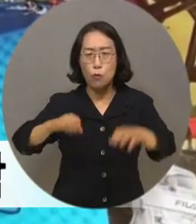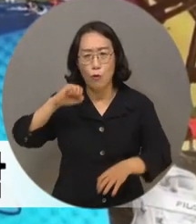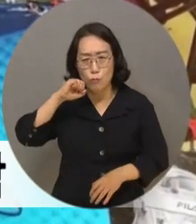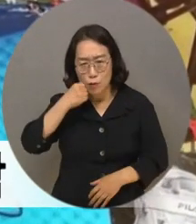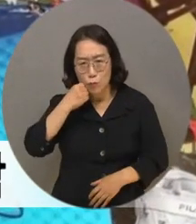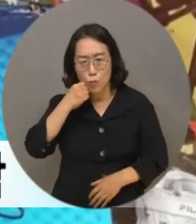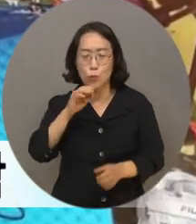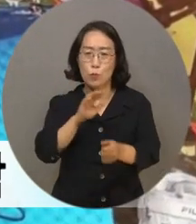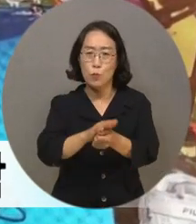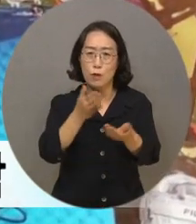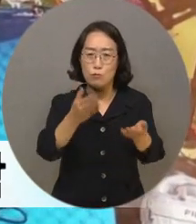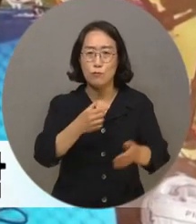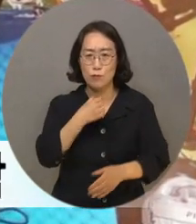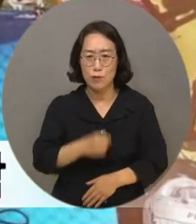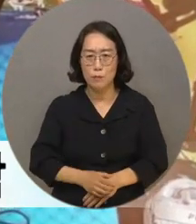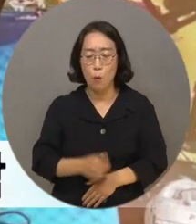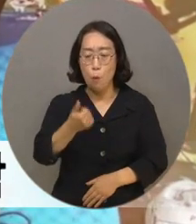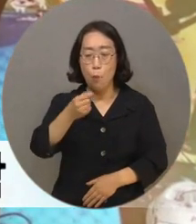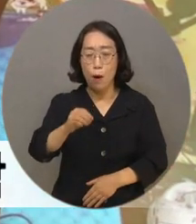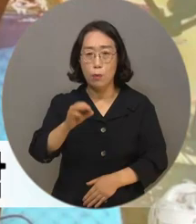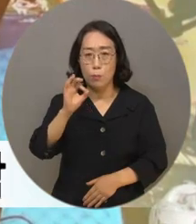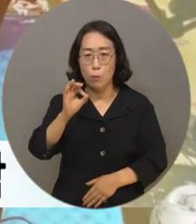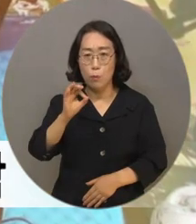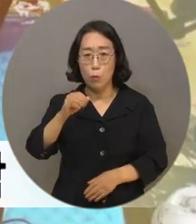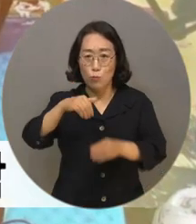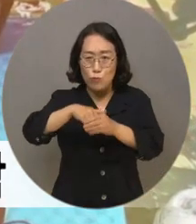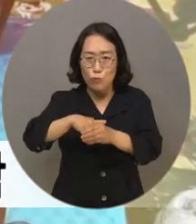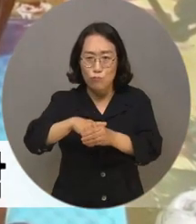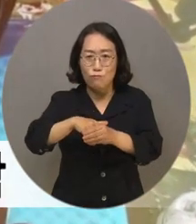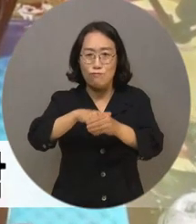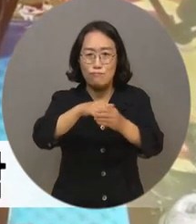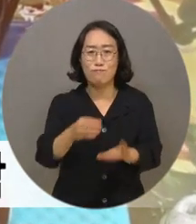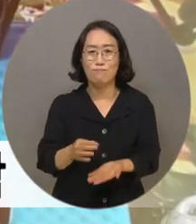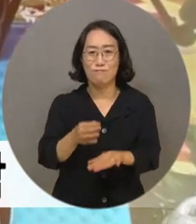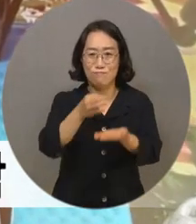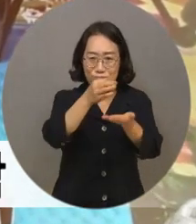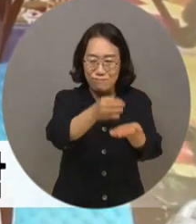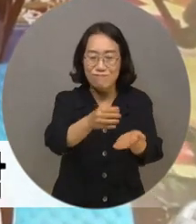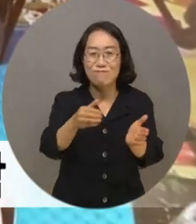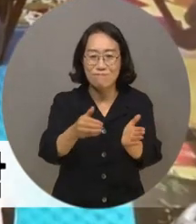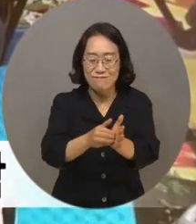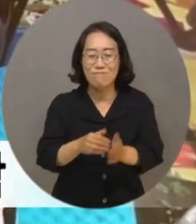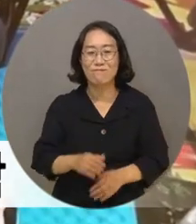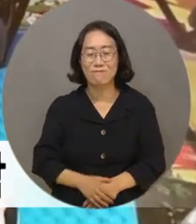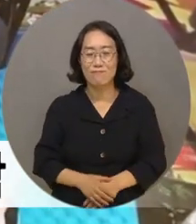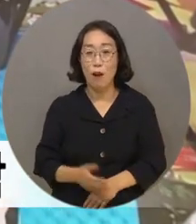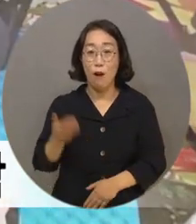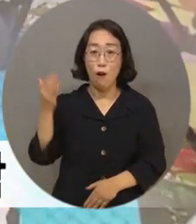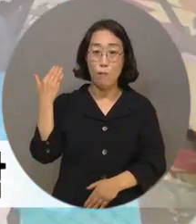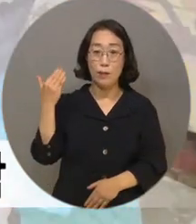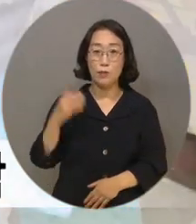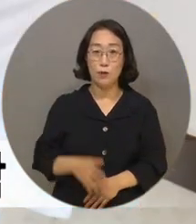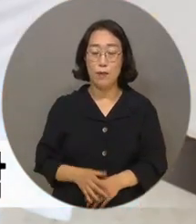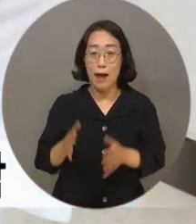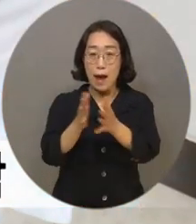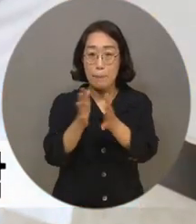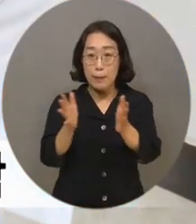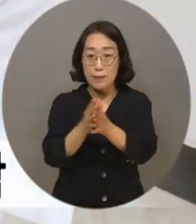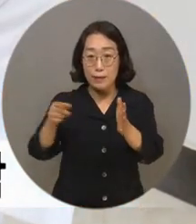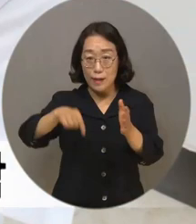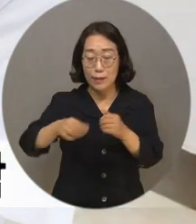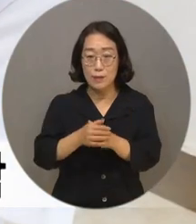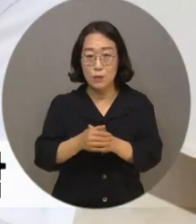도와달라며 대한적십자사에 5만 원이 든 하얀 봉투를 전달했습니다. 얼마 전 아파트 단지에서